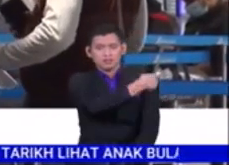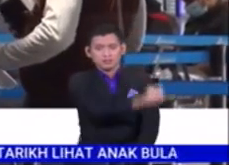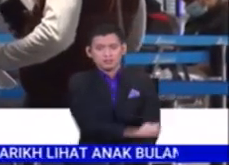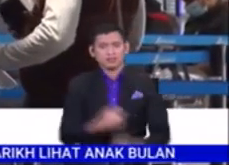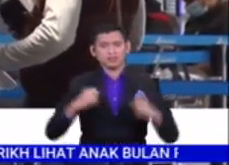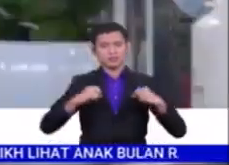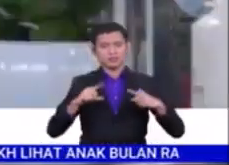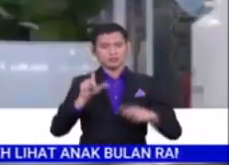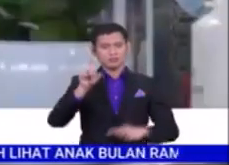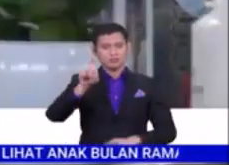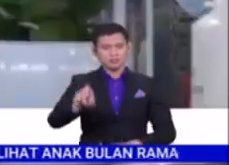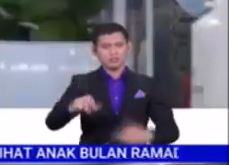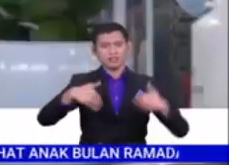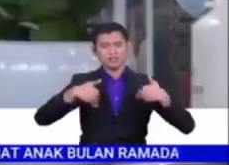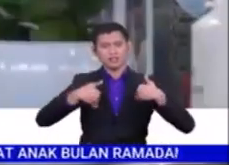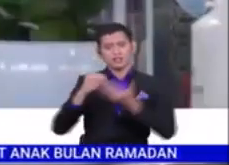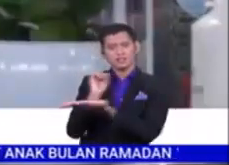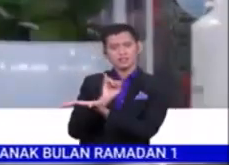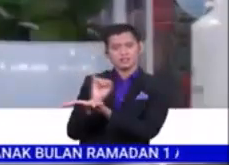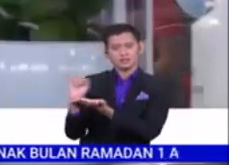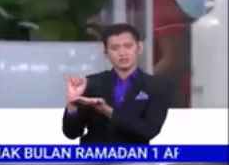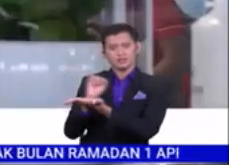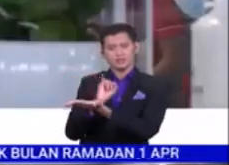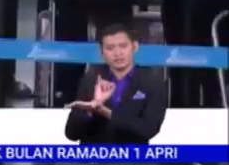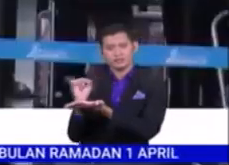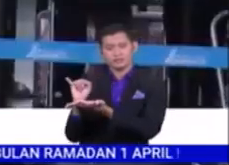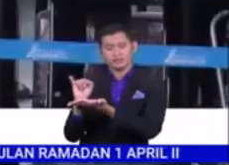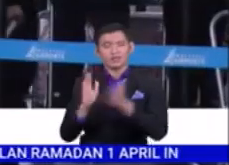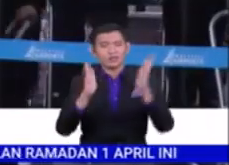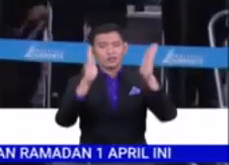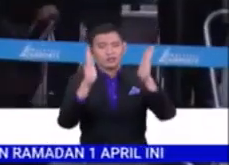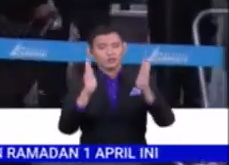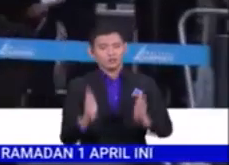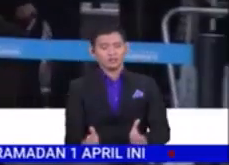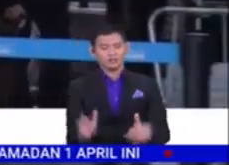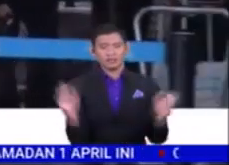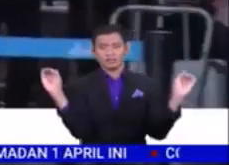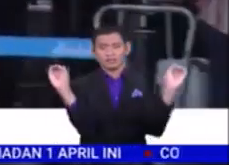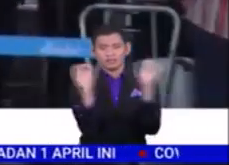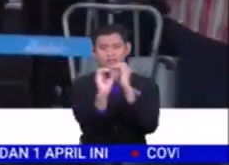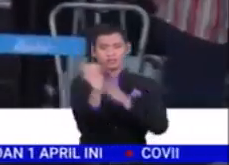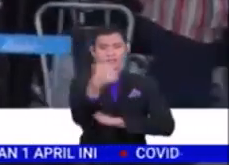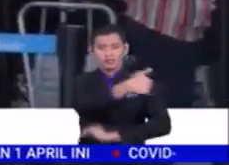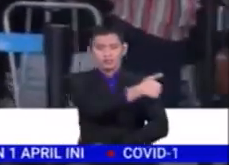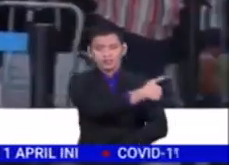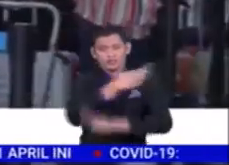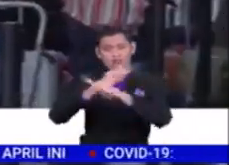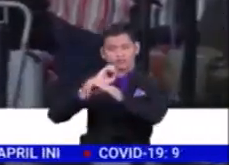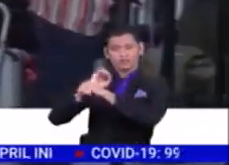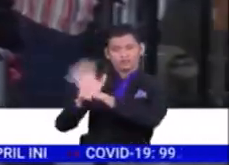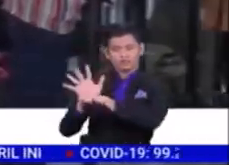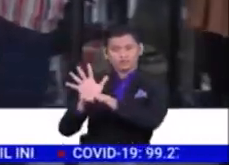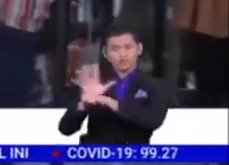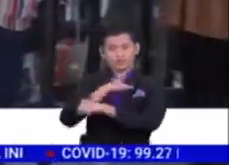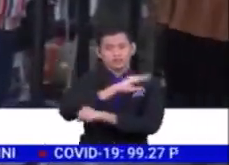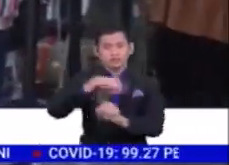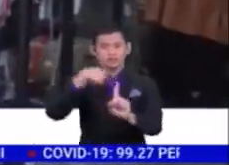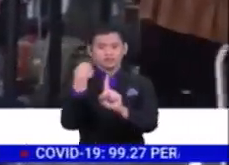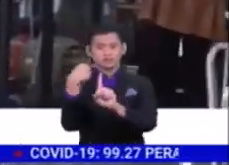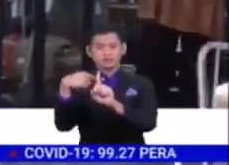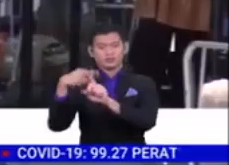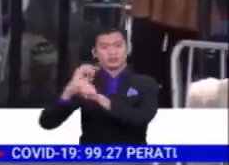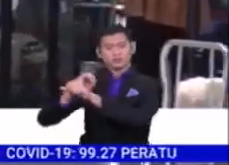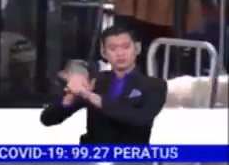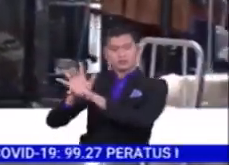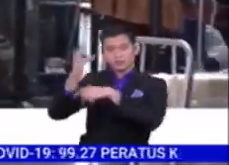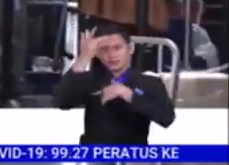mereka diperlukan insurans. Bagi pengembara yang tidak lengkap vaksinasi atau tiada vaksinasi dan mereka positif,